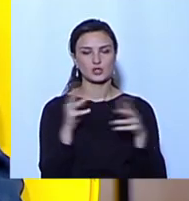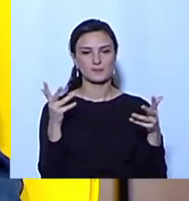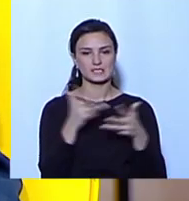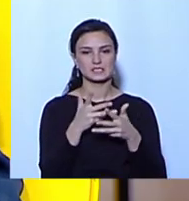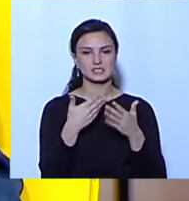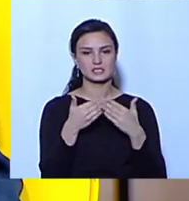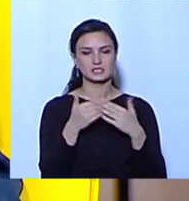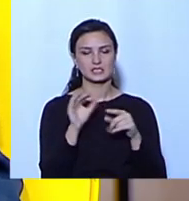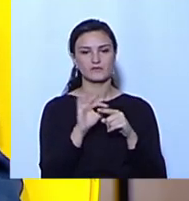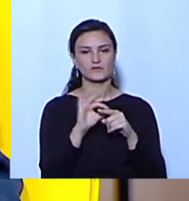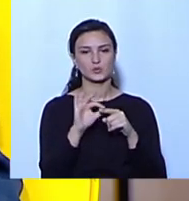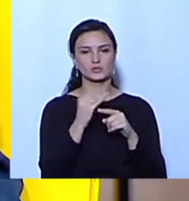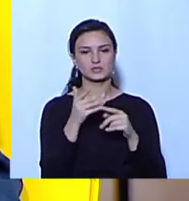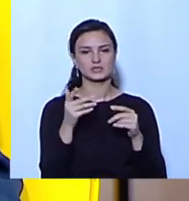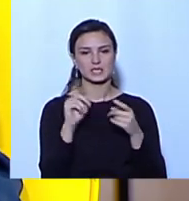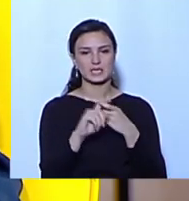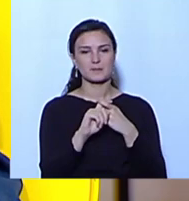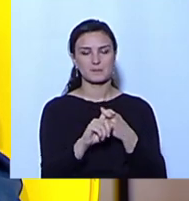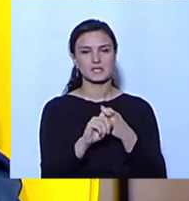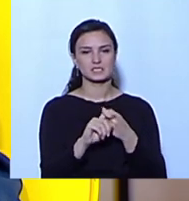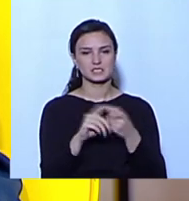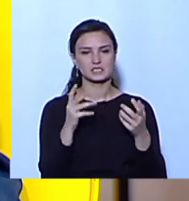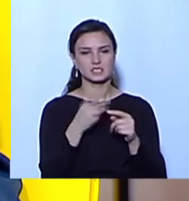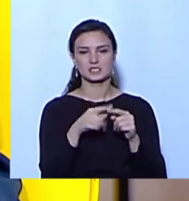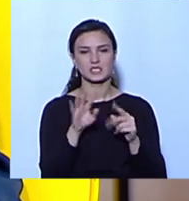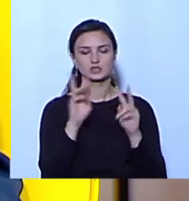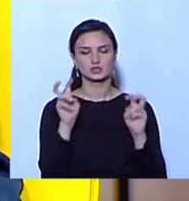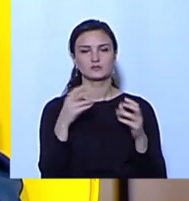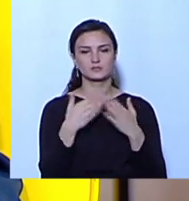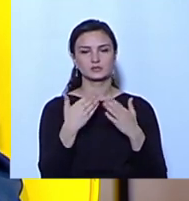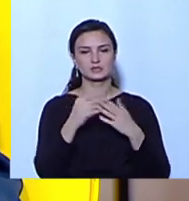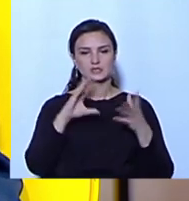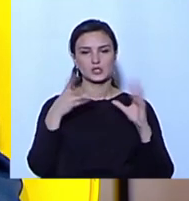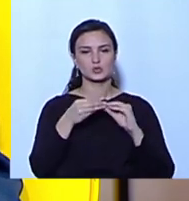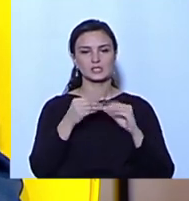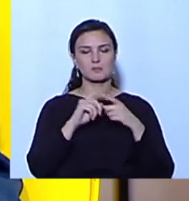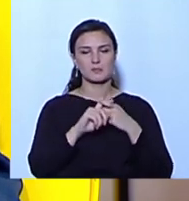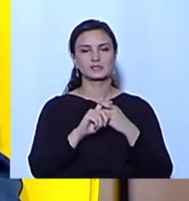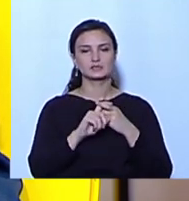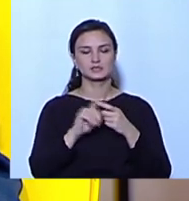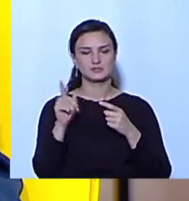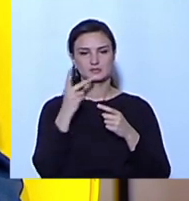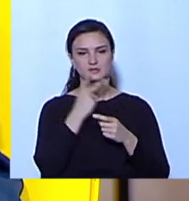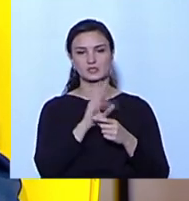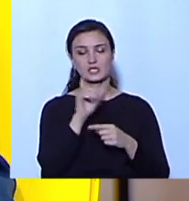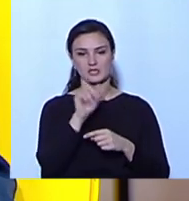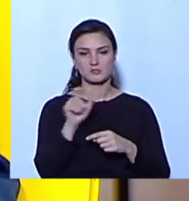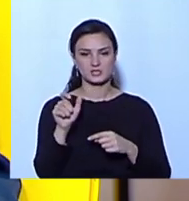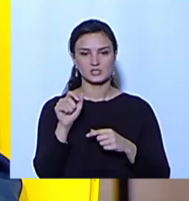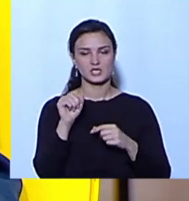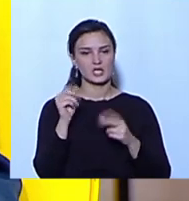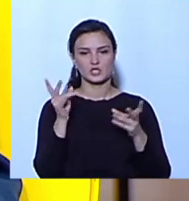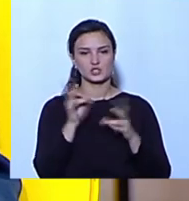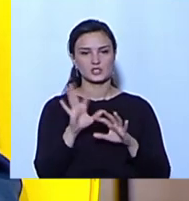ნეიროინფექცია, ნერვული სისტემის ინფექცია, მოდით ესე დავარქოთ. ეს არ არის ის, ასაც ჩვენ თქვათ ზოგადად ინფექციონისტები ხდებიან. აი შეიძლება ადამიანს